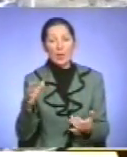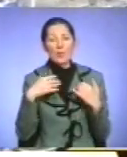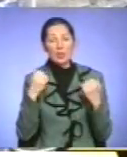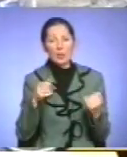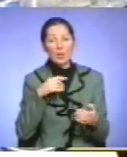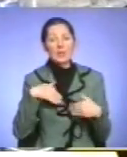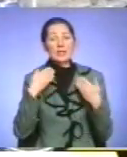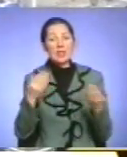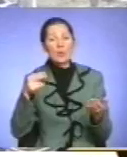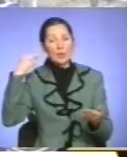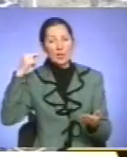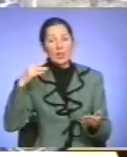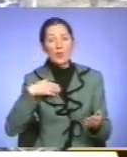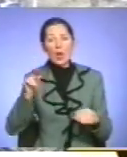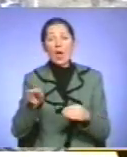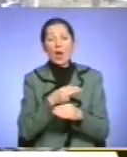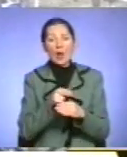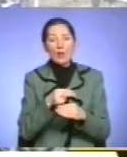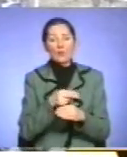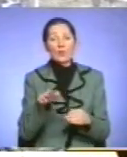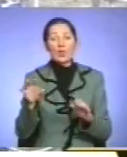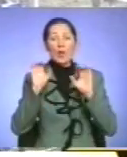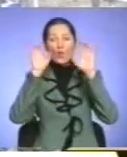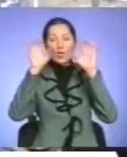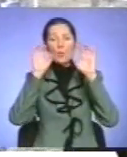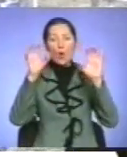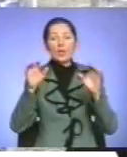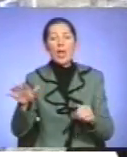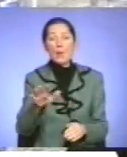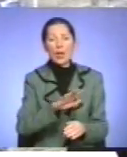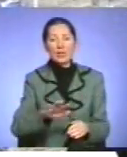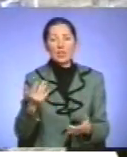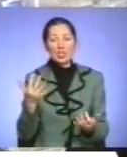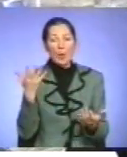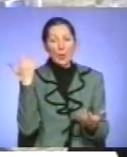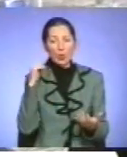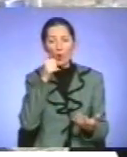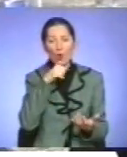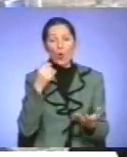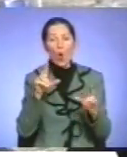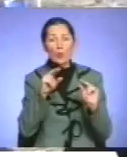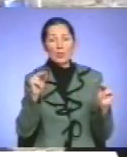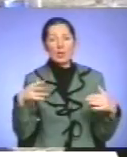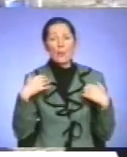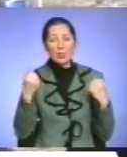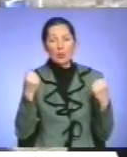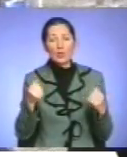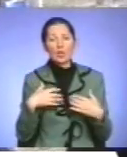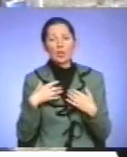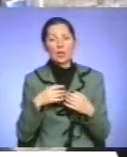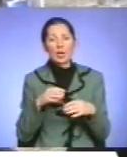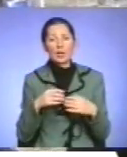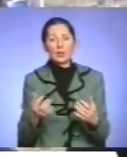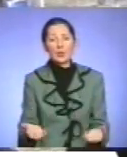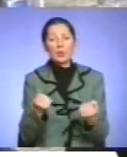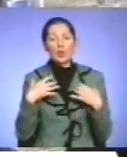Ми, так сказати, реконструювали волейбольний майданчик. Ми ще минулого року обіцяли підтримувати спорт. Ми провели декілька